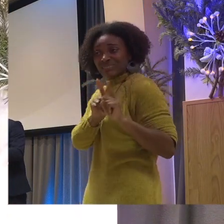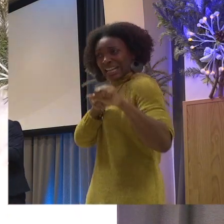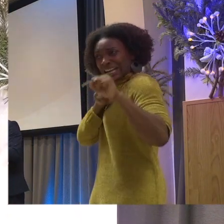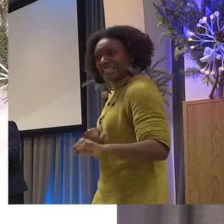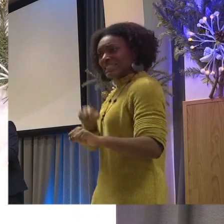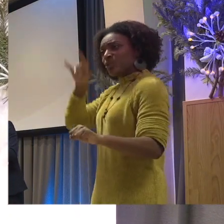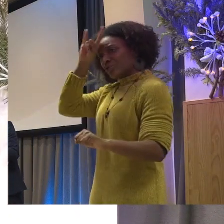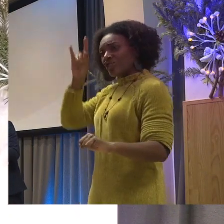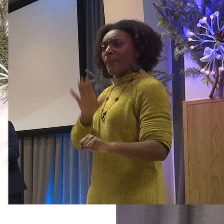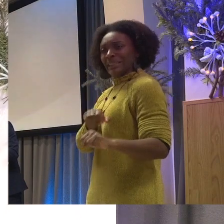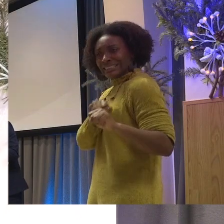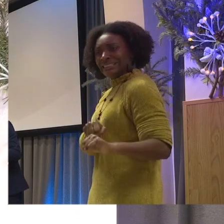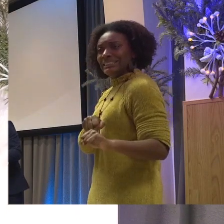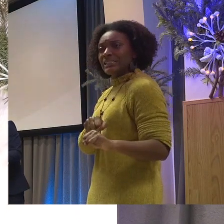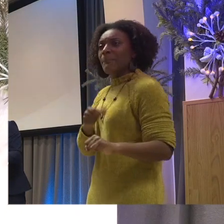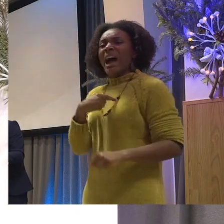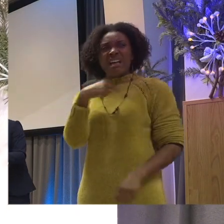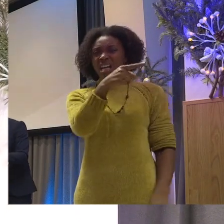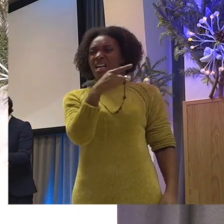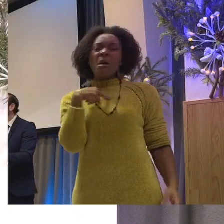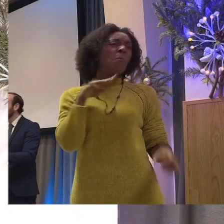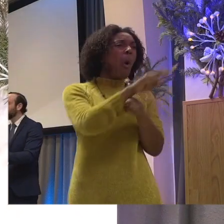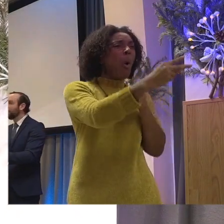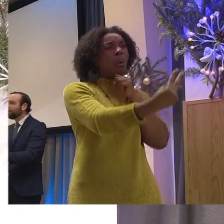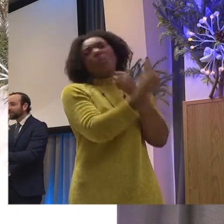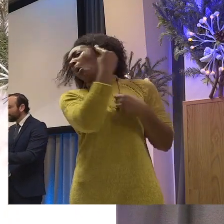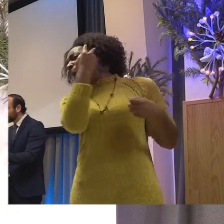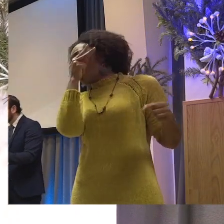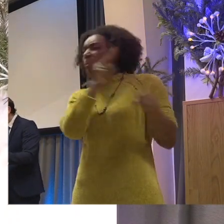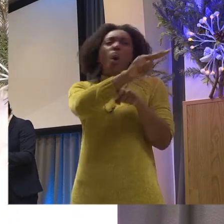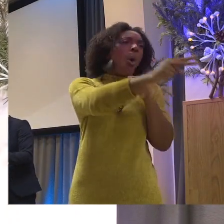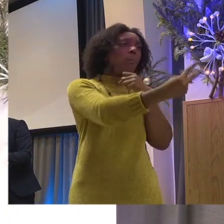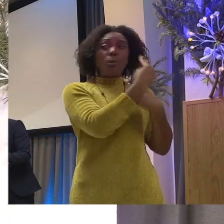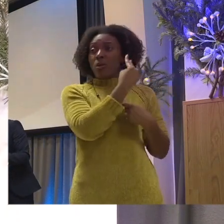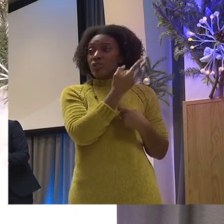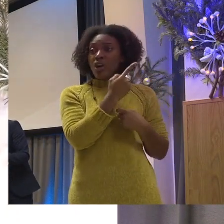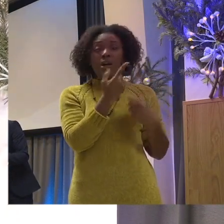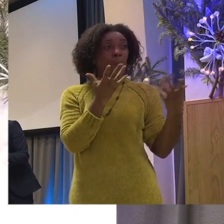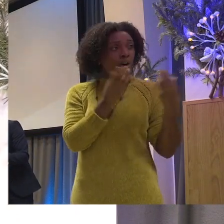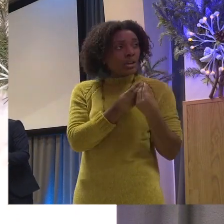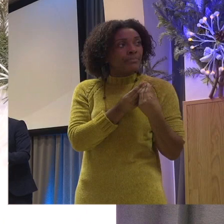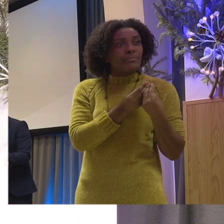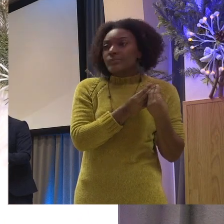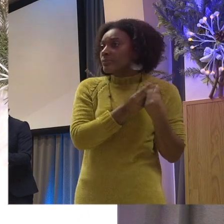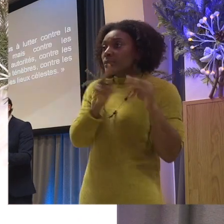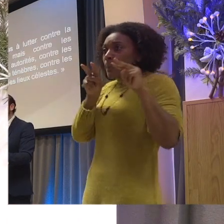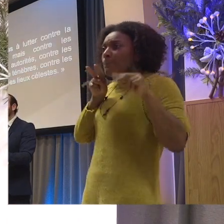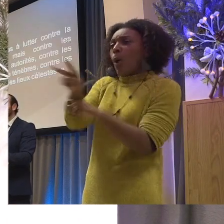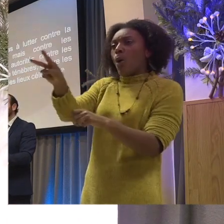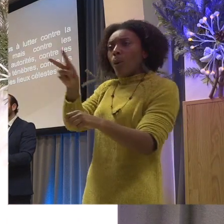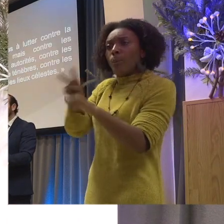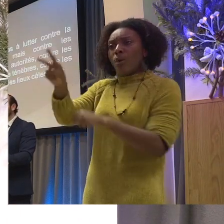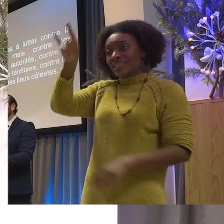vous n'avez pas, à combattre l'un contre l'autre. Mais vous avez à combattre ensemble contre les